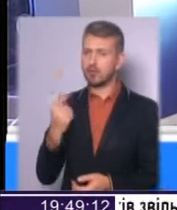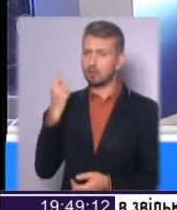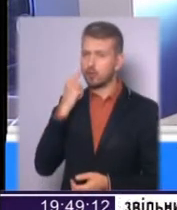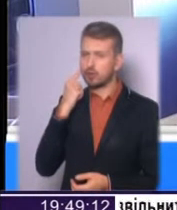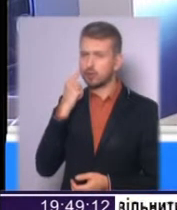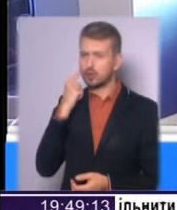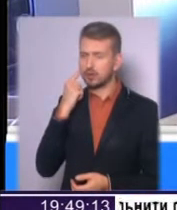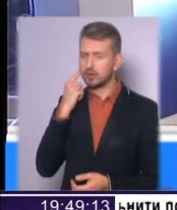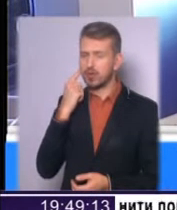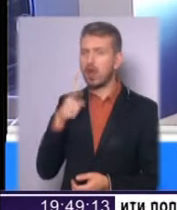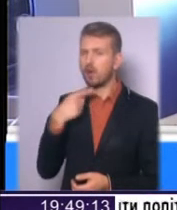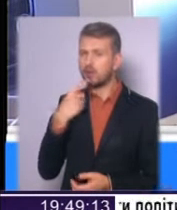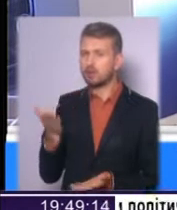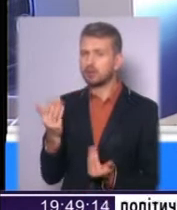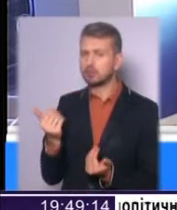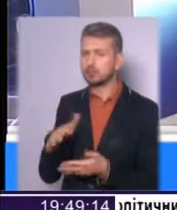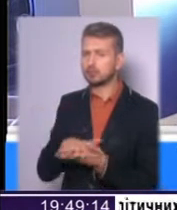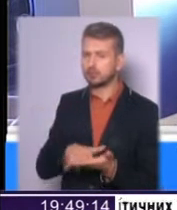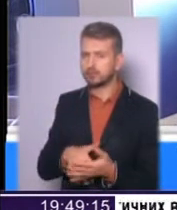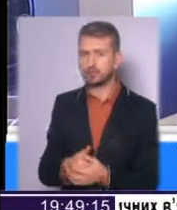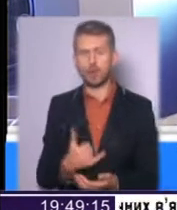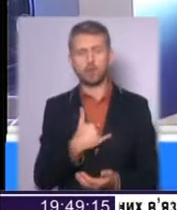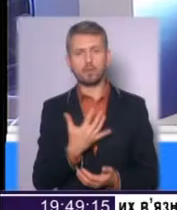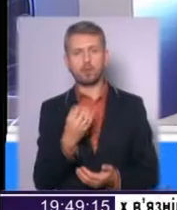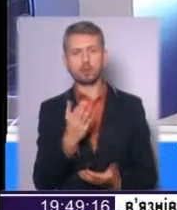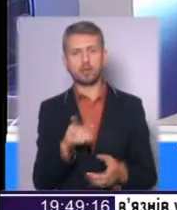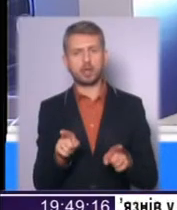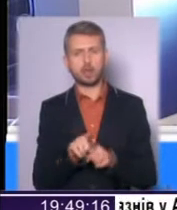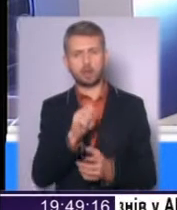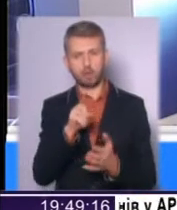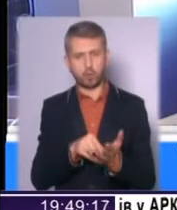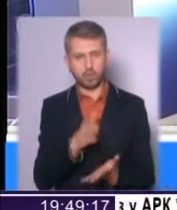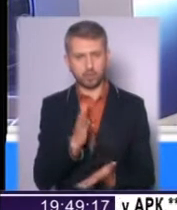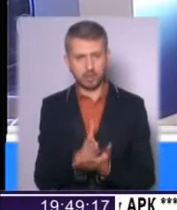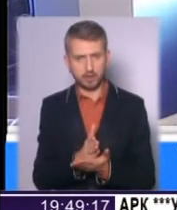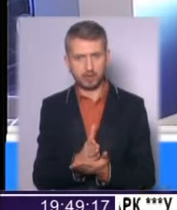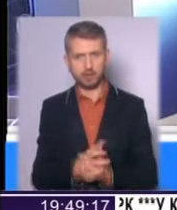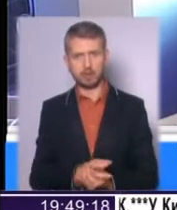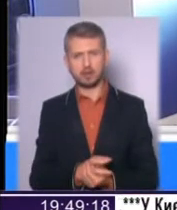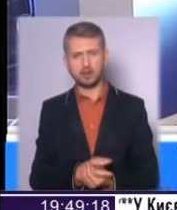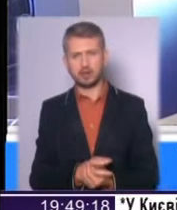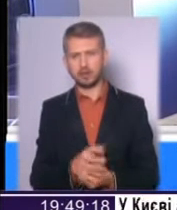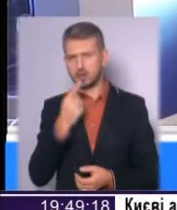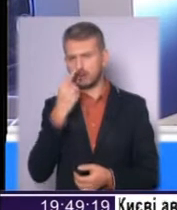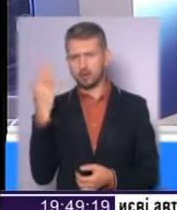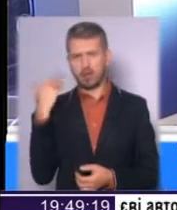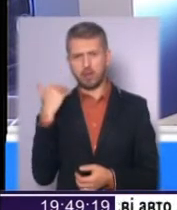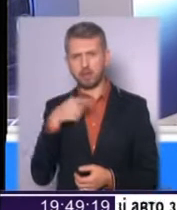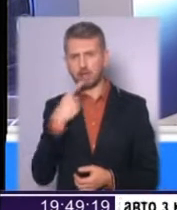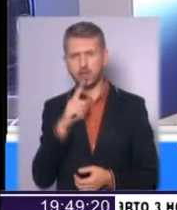на политической арене, смысла нет никакого заниматься этой ситуацией.